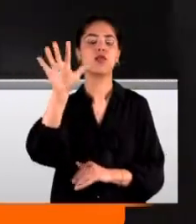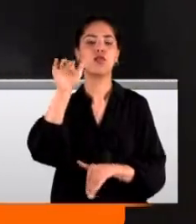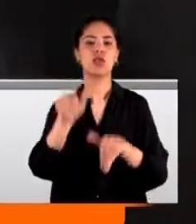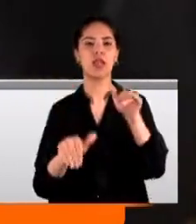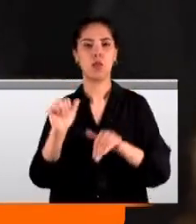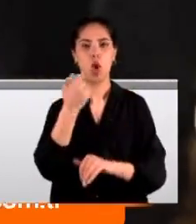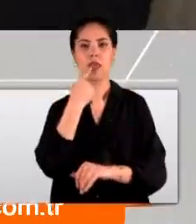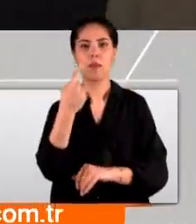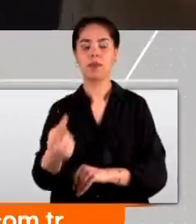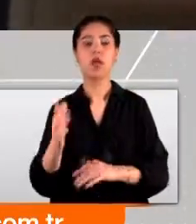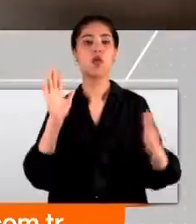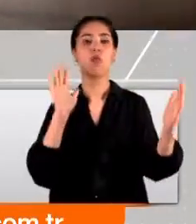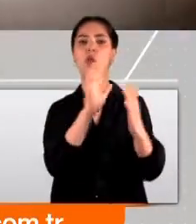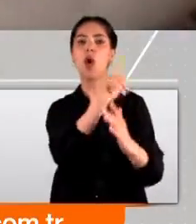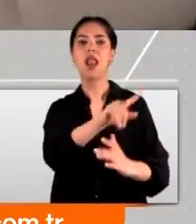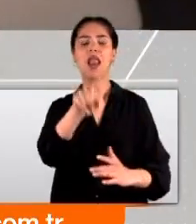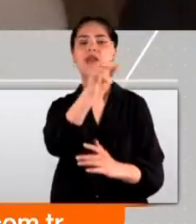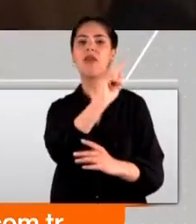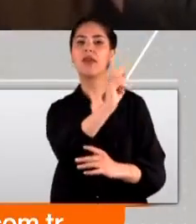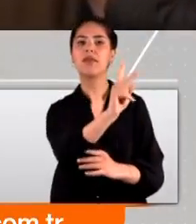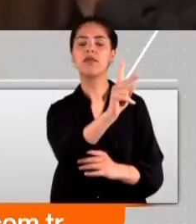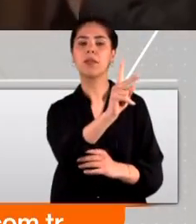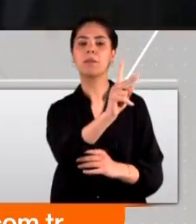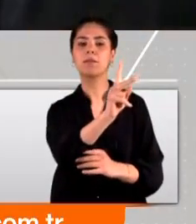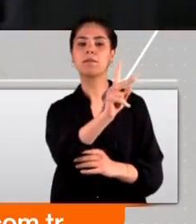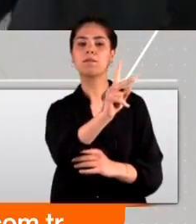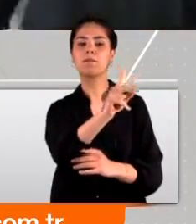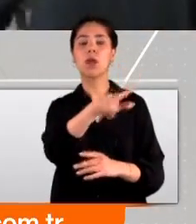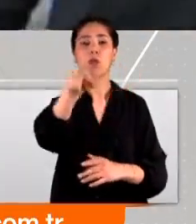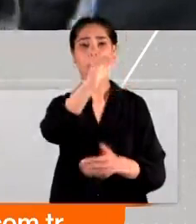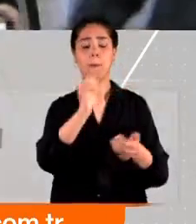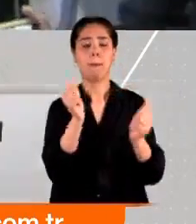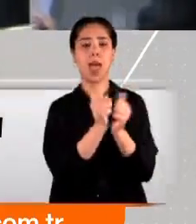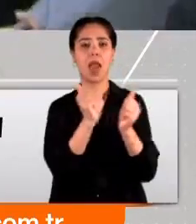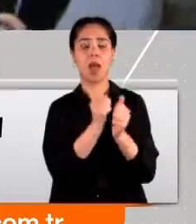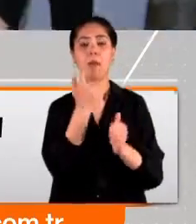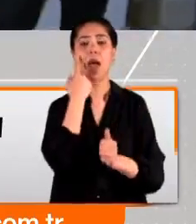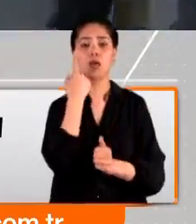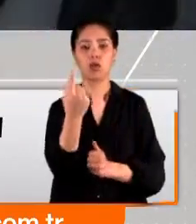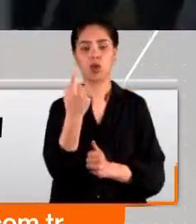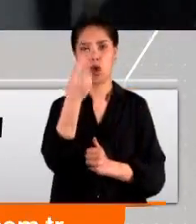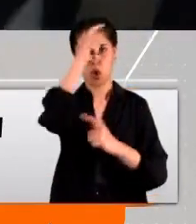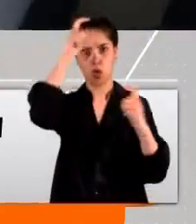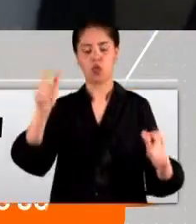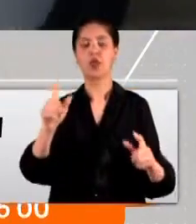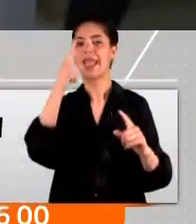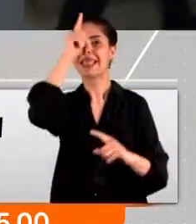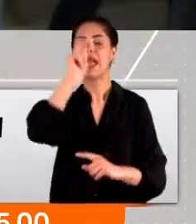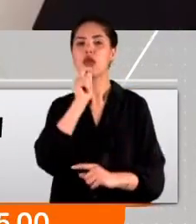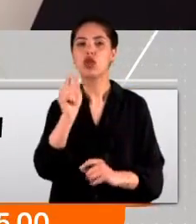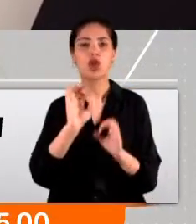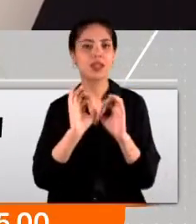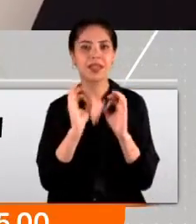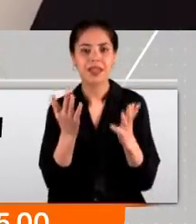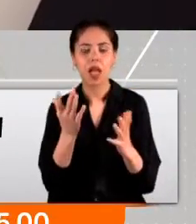Sözü muhalefete getirdi. Muhalefet tarafının yavrularıyla beraber ülkemize tek taahhüdü,